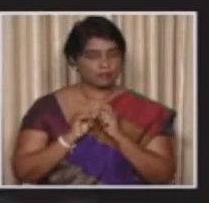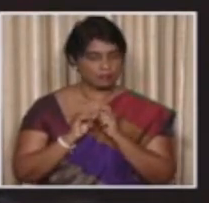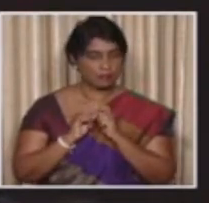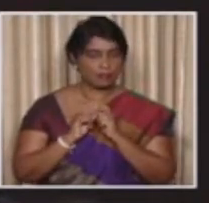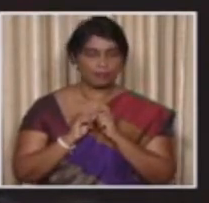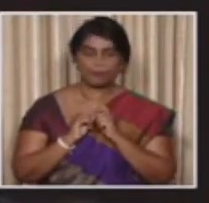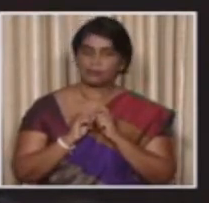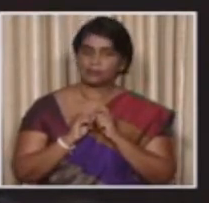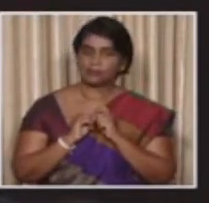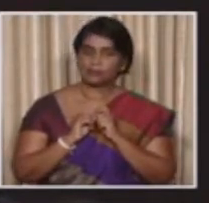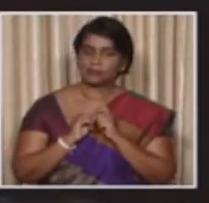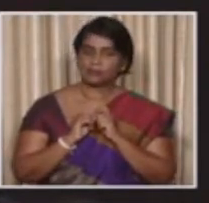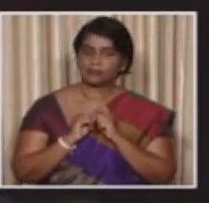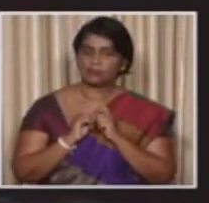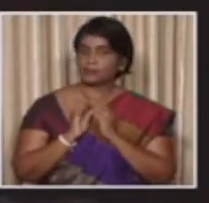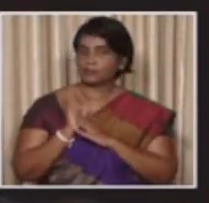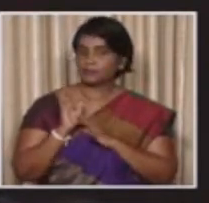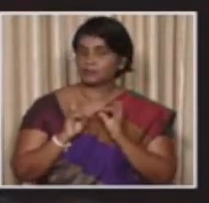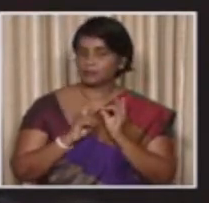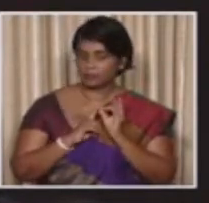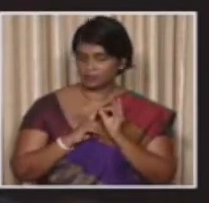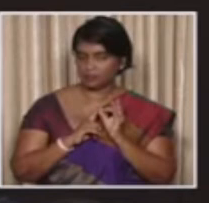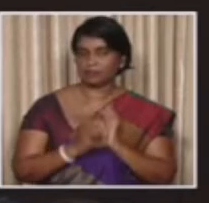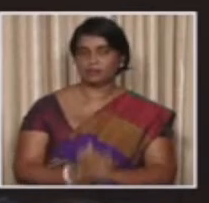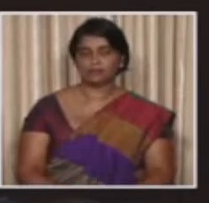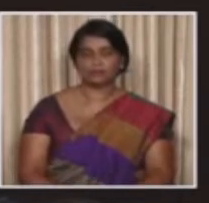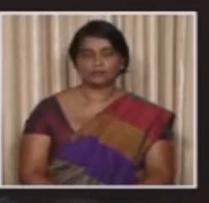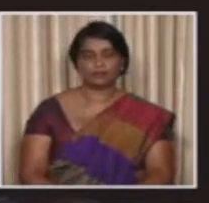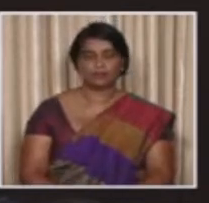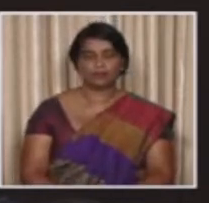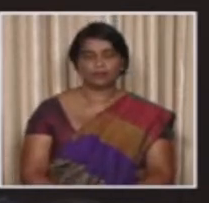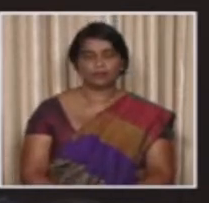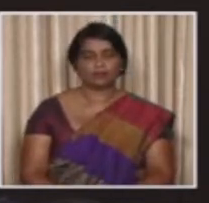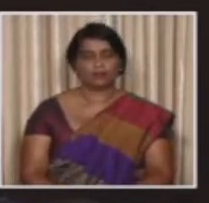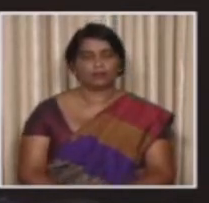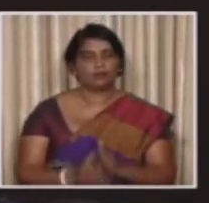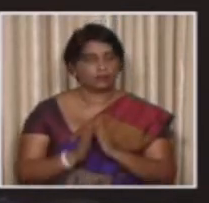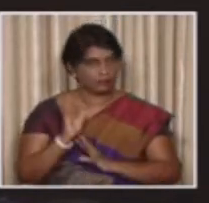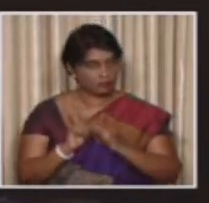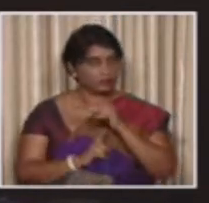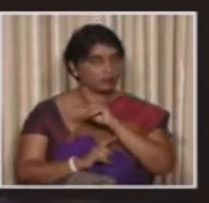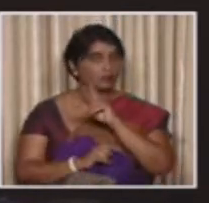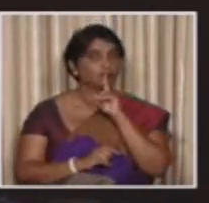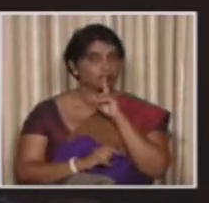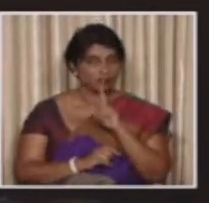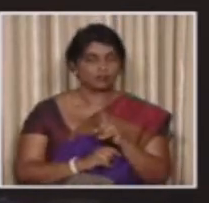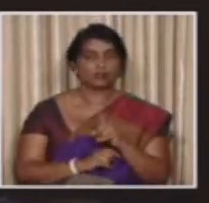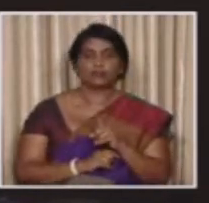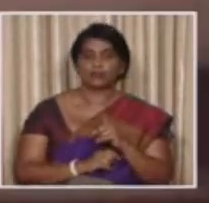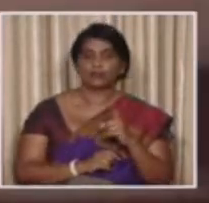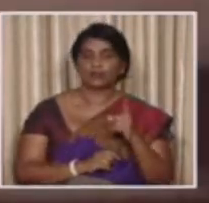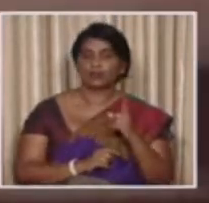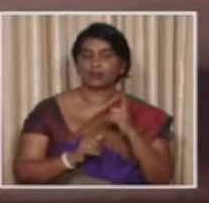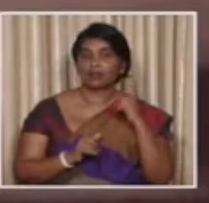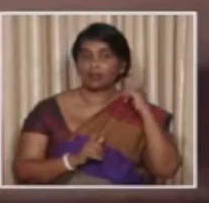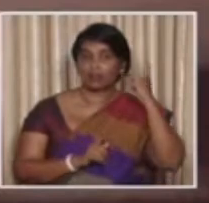Respond, please. අපේ ගරු මැතිතුමා දල සලහ පෙරම මන්ත්‍රීතුමා සඳහන් කරා මාණ්ඩලික ප්‍රධානී